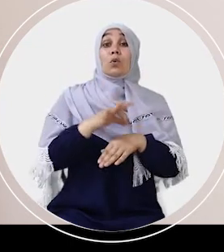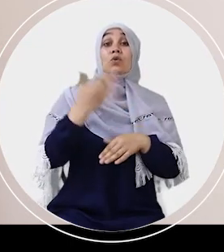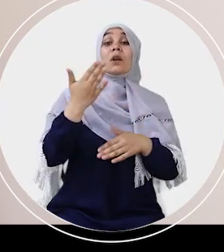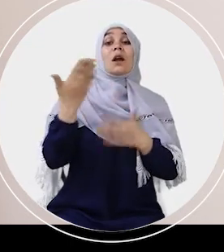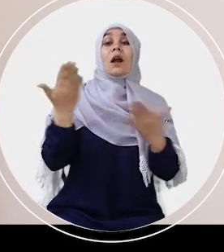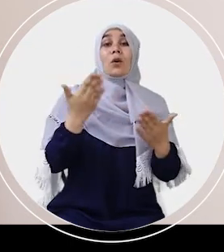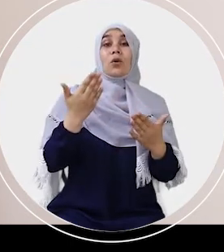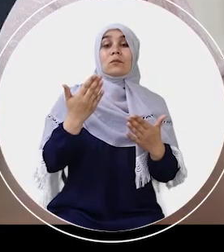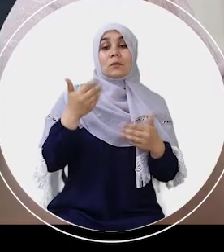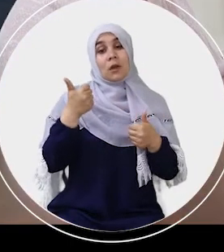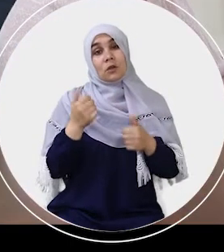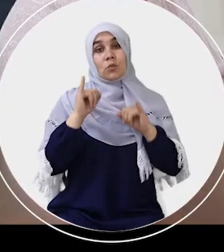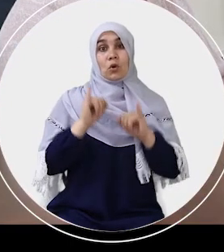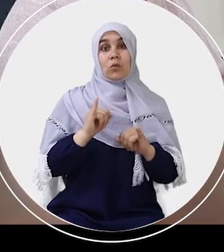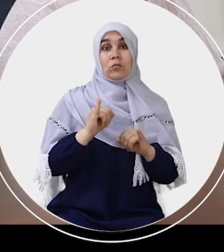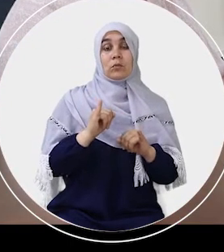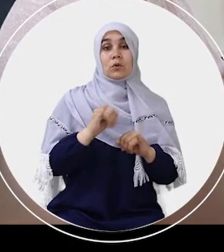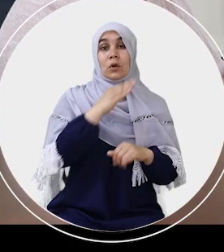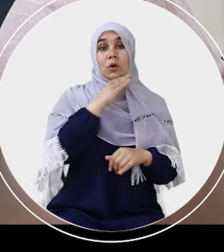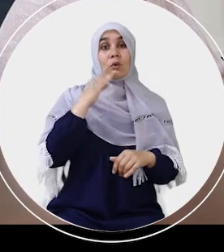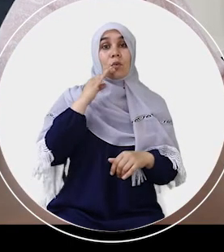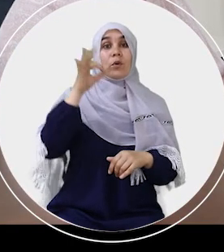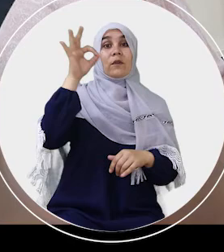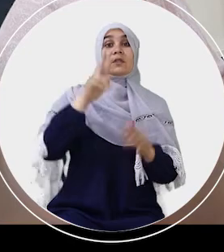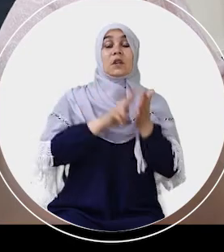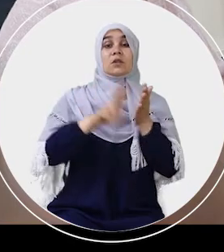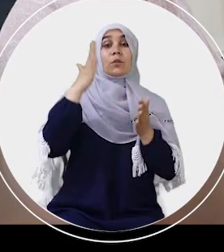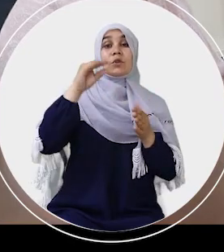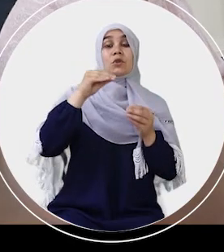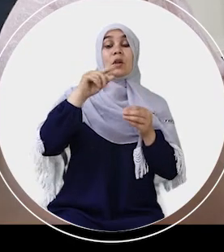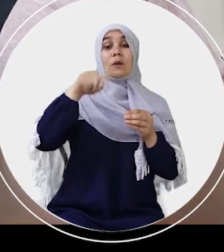sizga munosabati qanday? Eng ko'p foiz